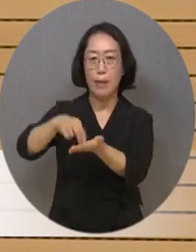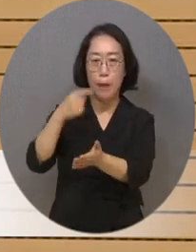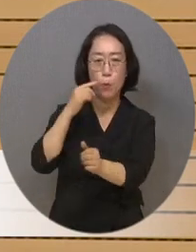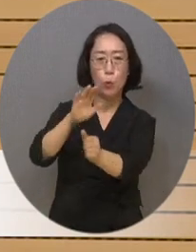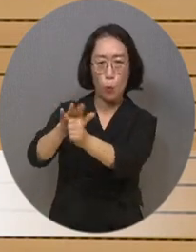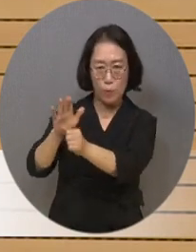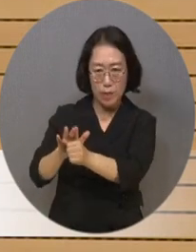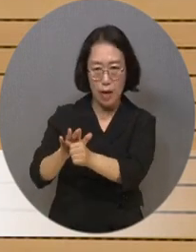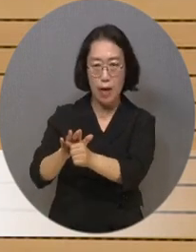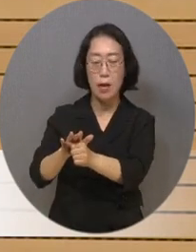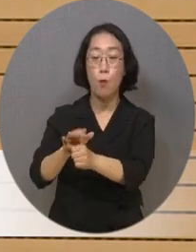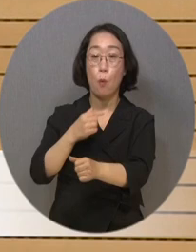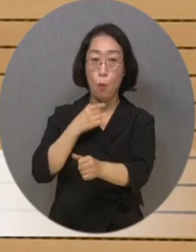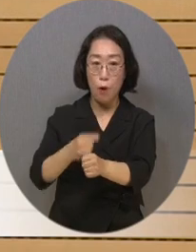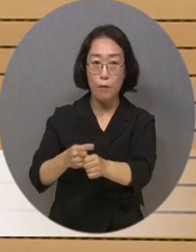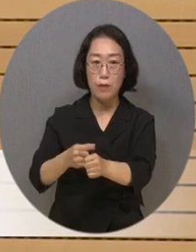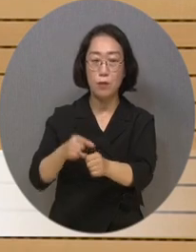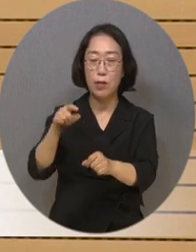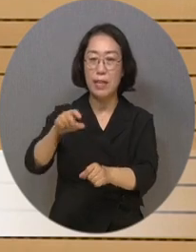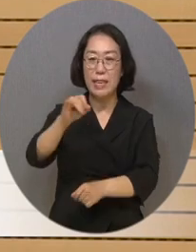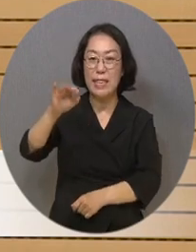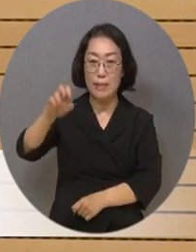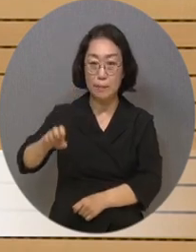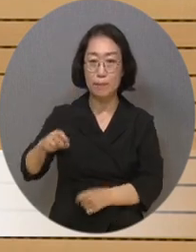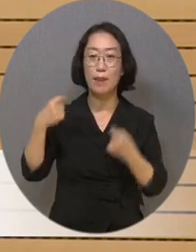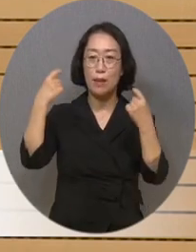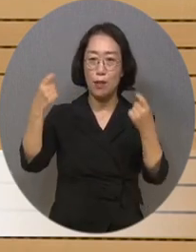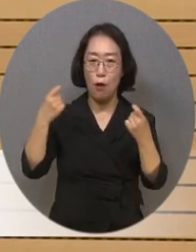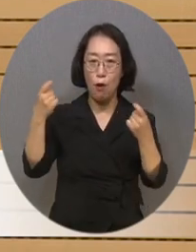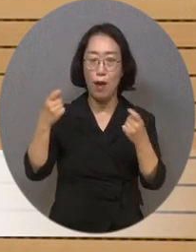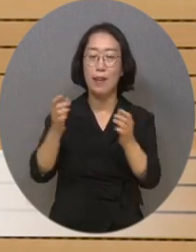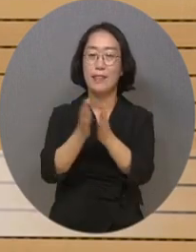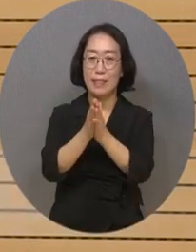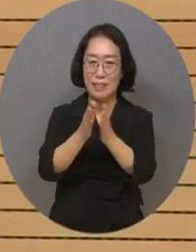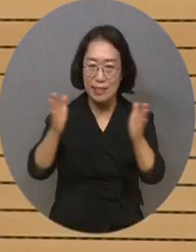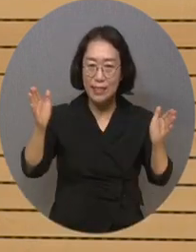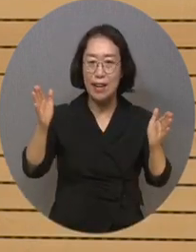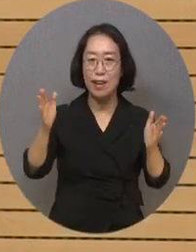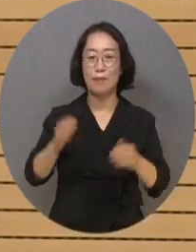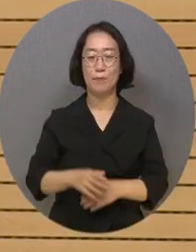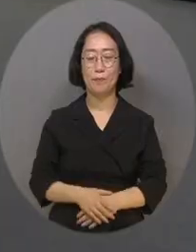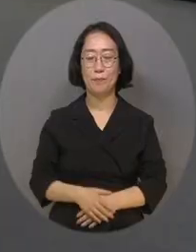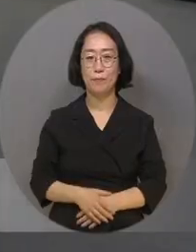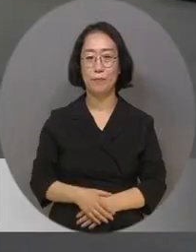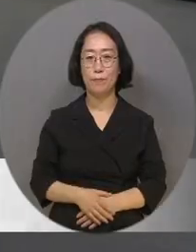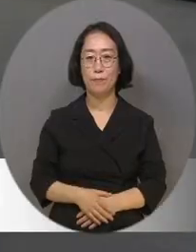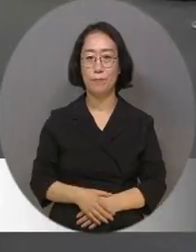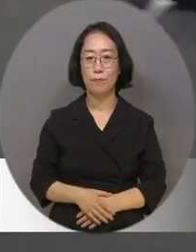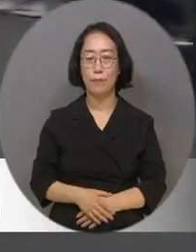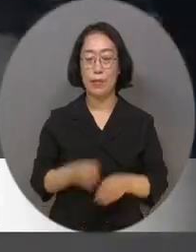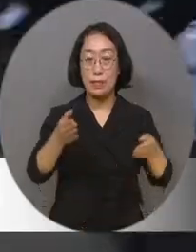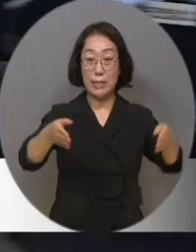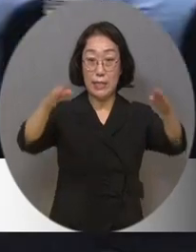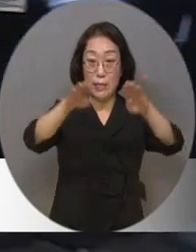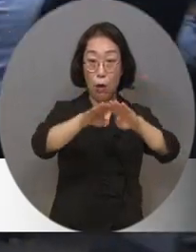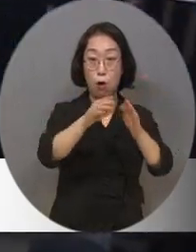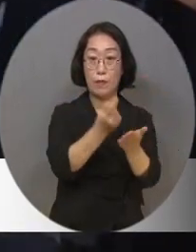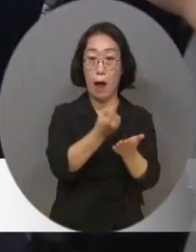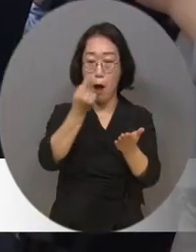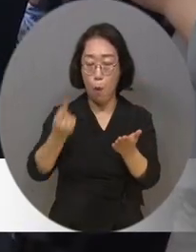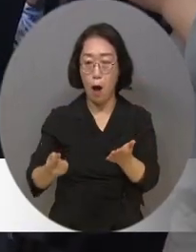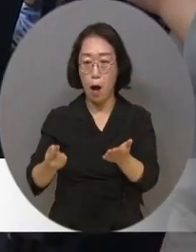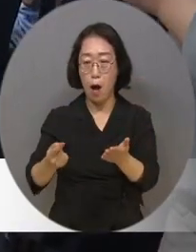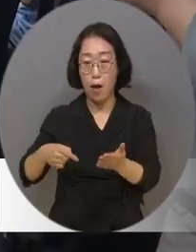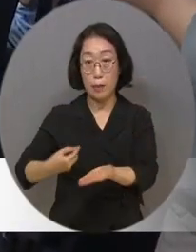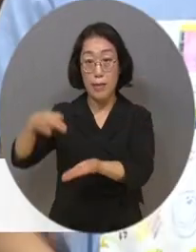좀 해보자라는 이런 뜻에서 이음여행이 시작이 된 걸로 알고 있습니다. 시설에 나와 지역사회에